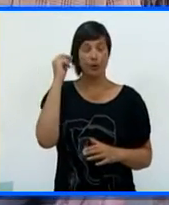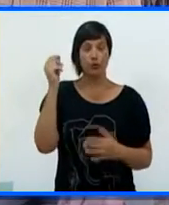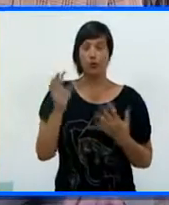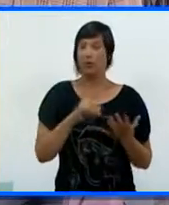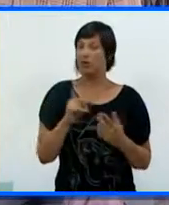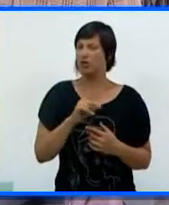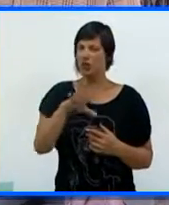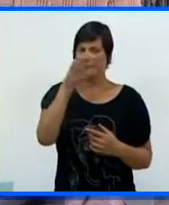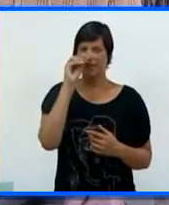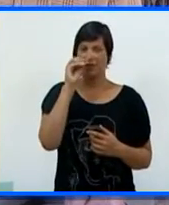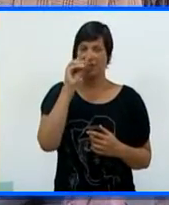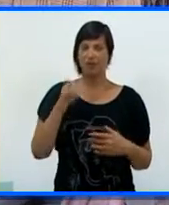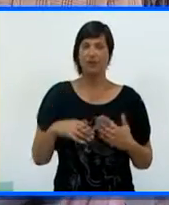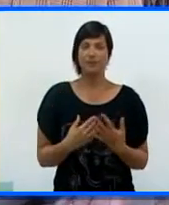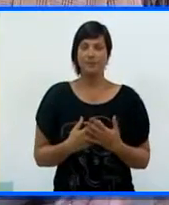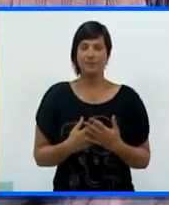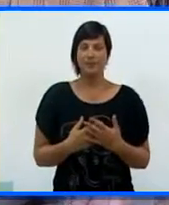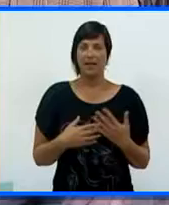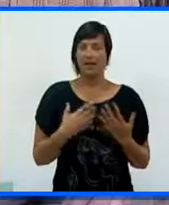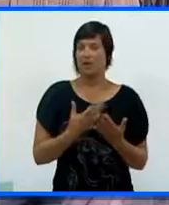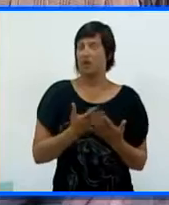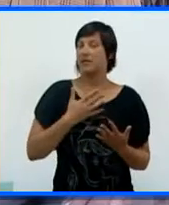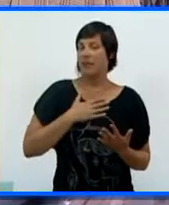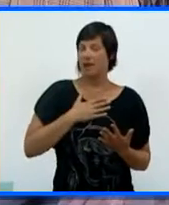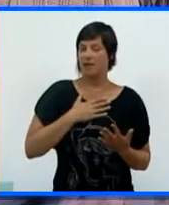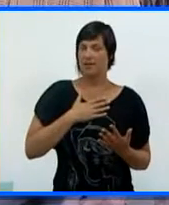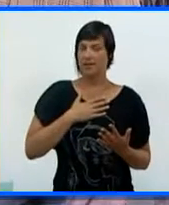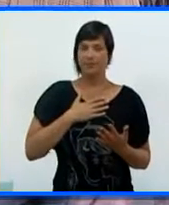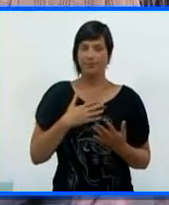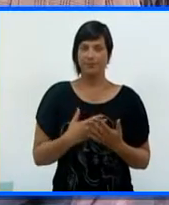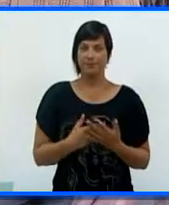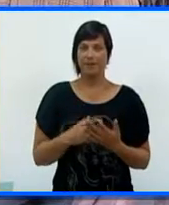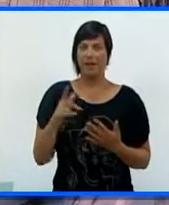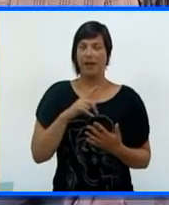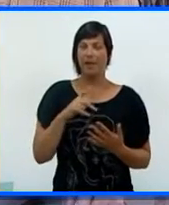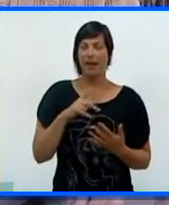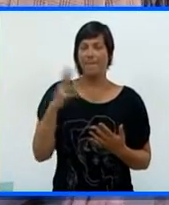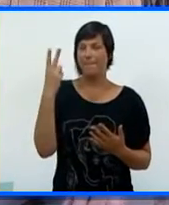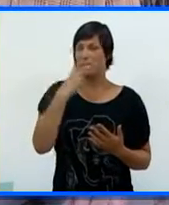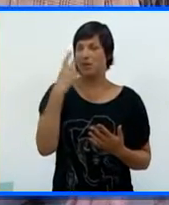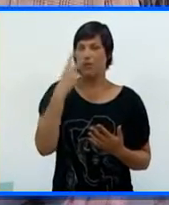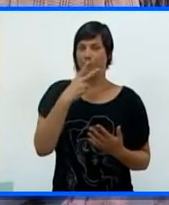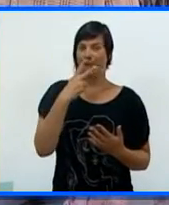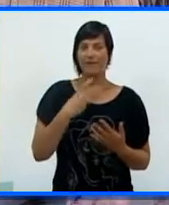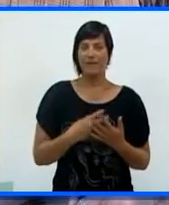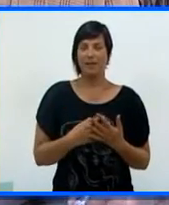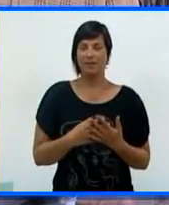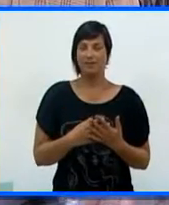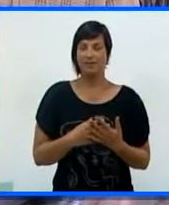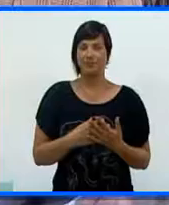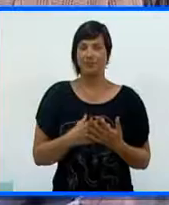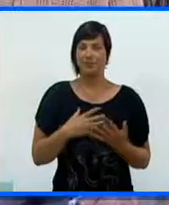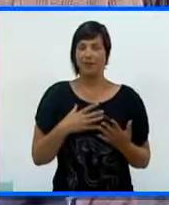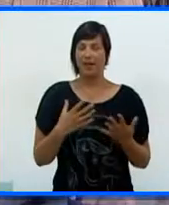to ne shvaćaju. Kao za nas, nemaju nekog razumijevanja,